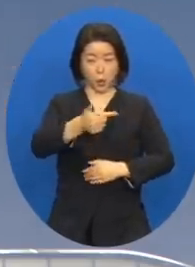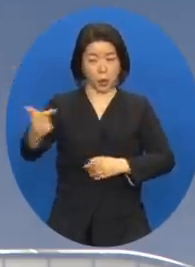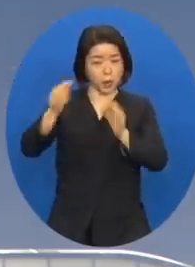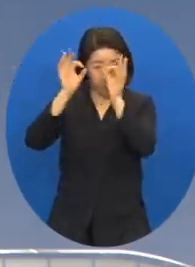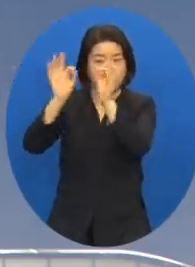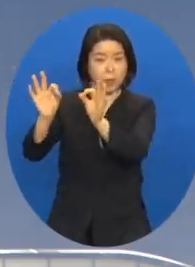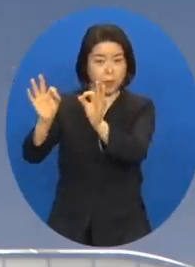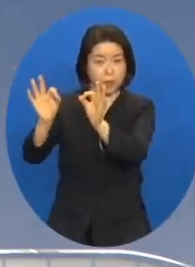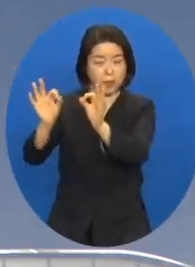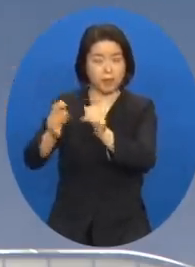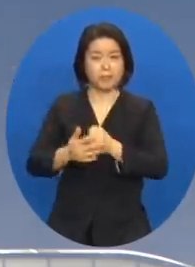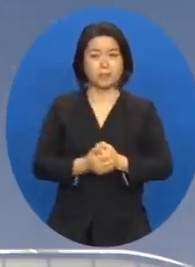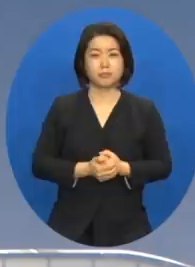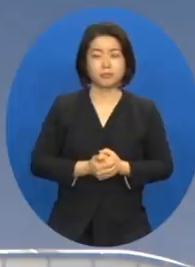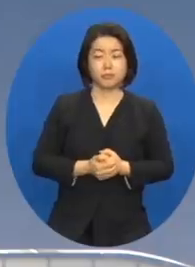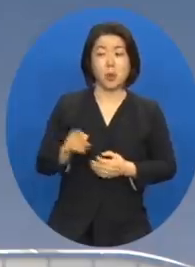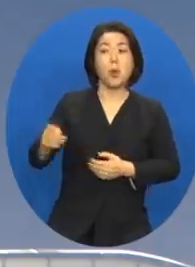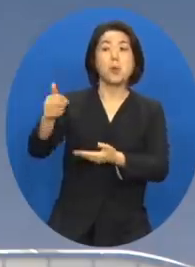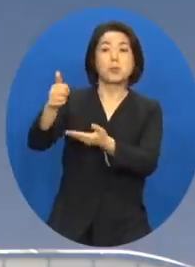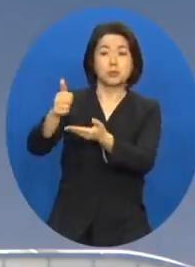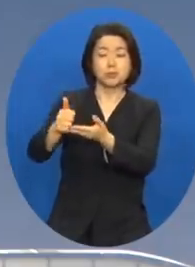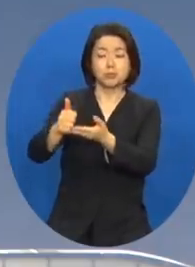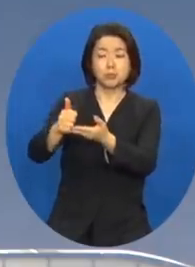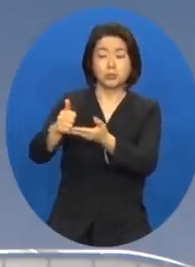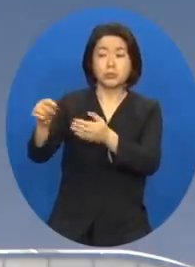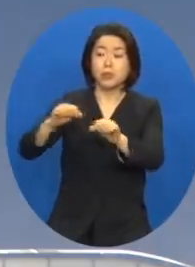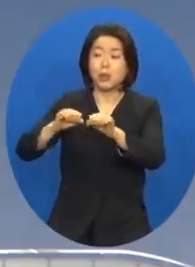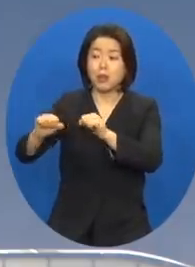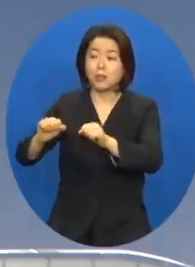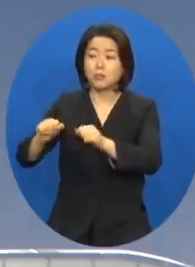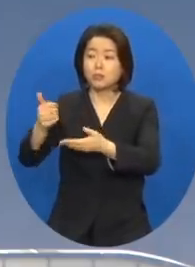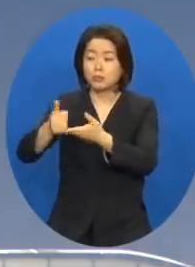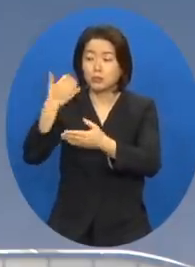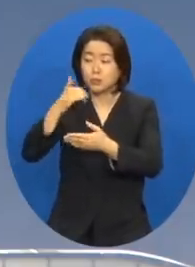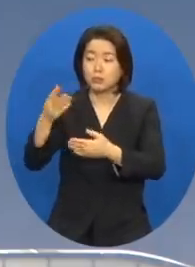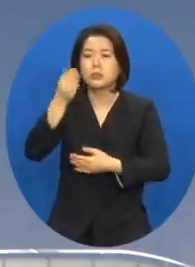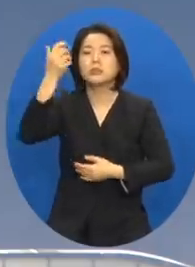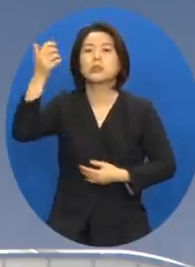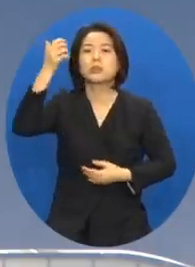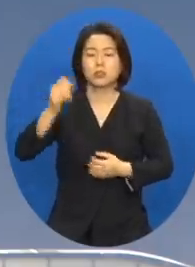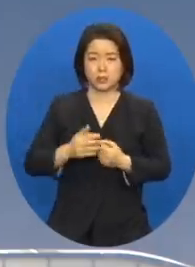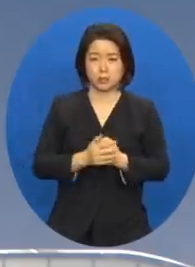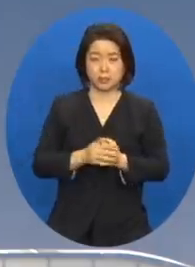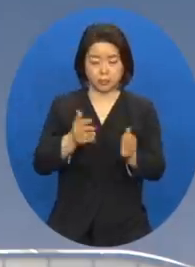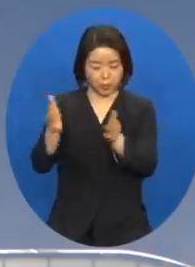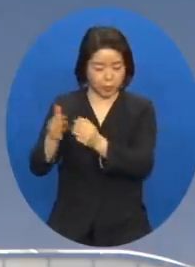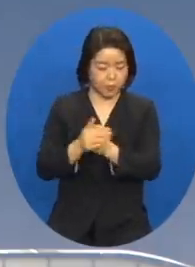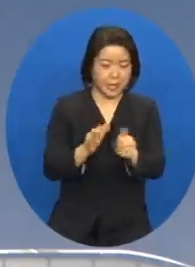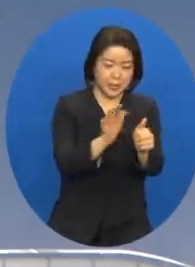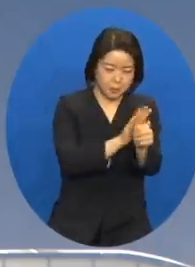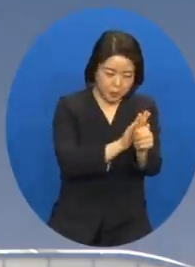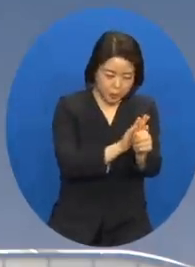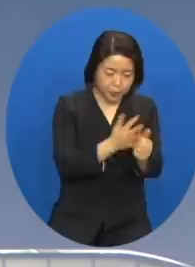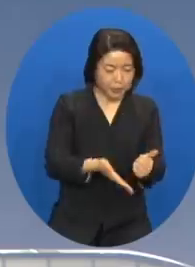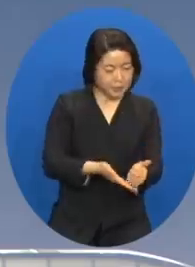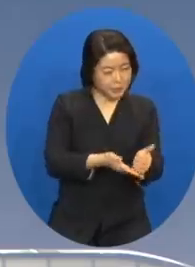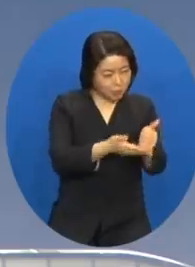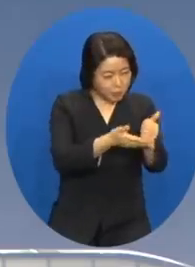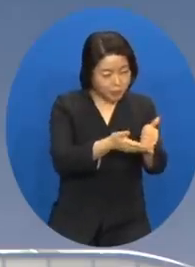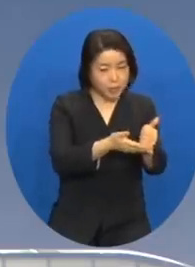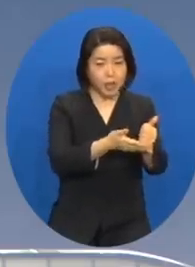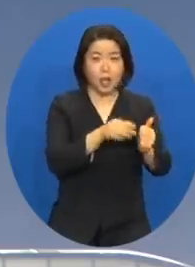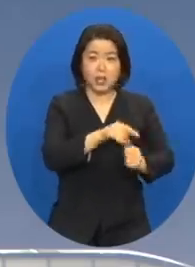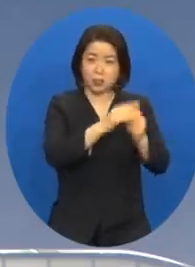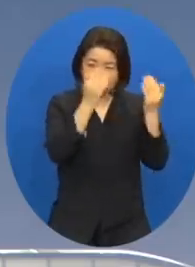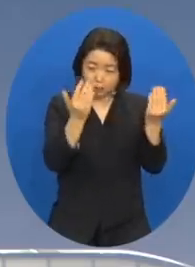보이죠. 그분도 성령님이시고 위로하는 은사, 섬기는 은사